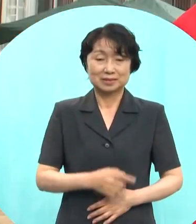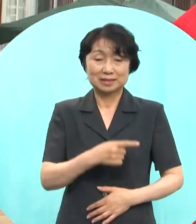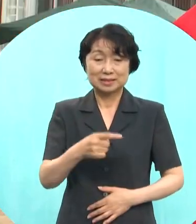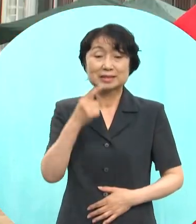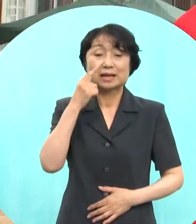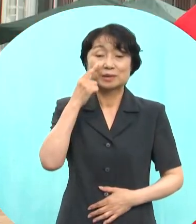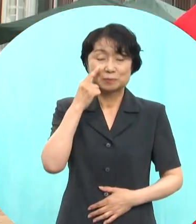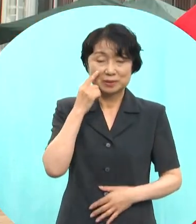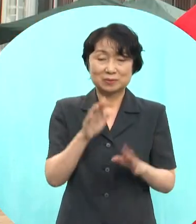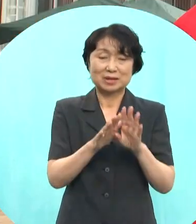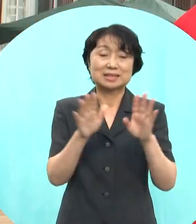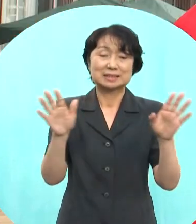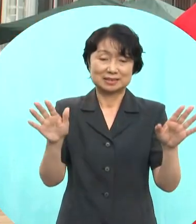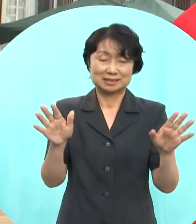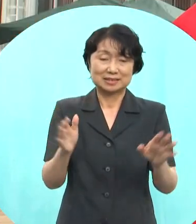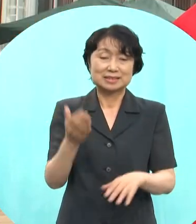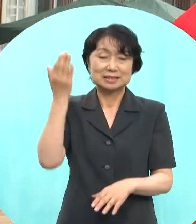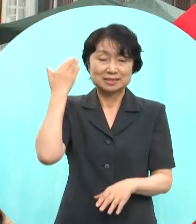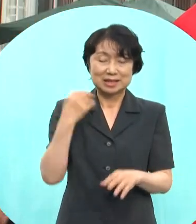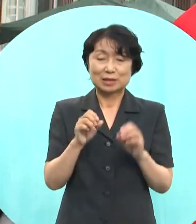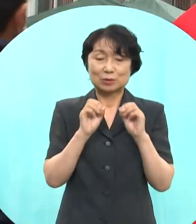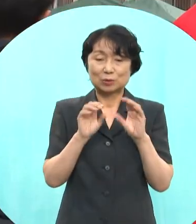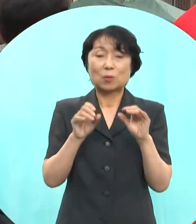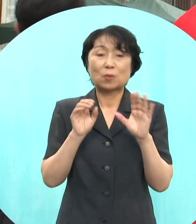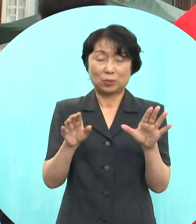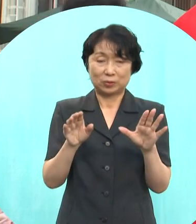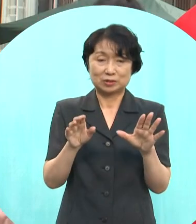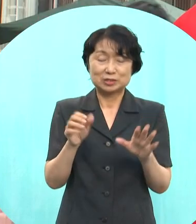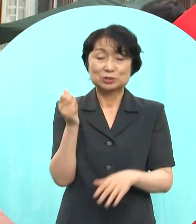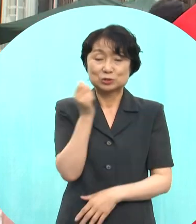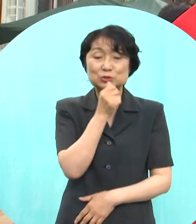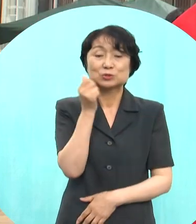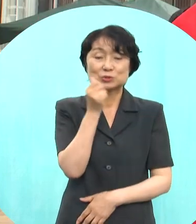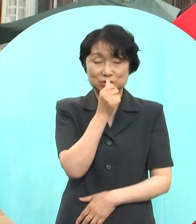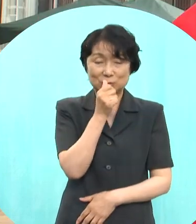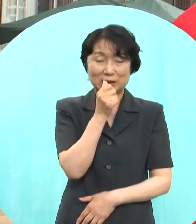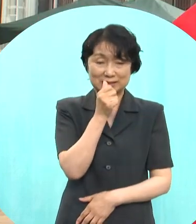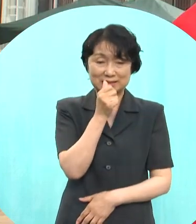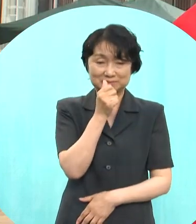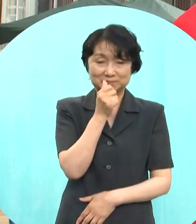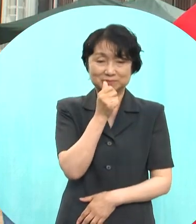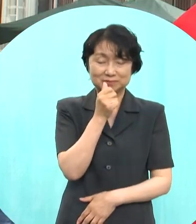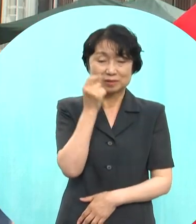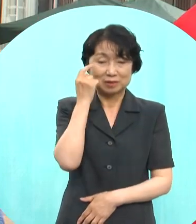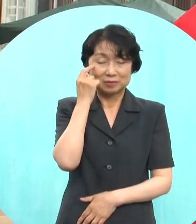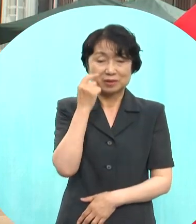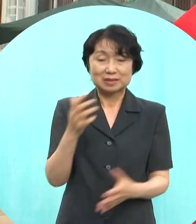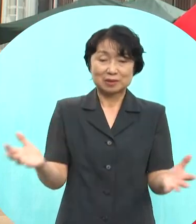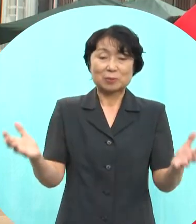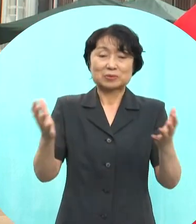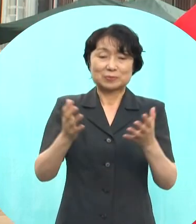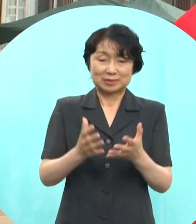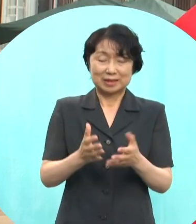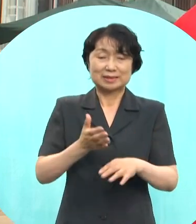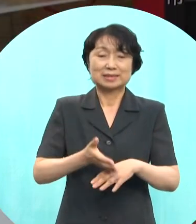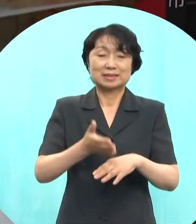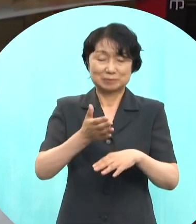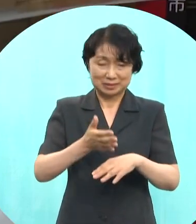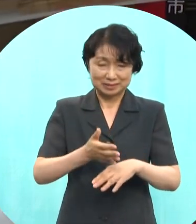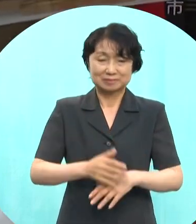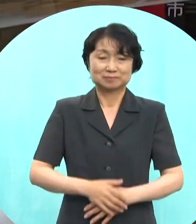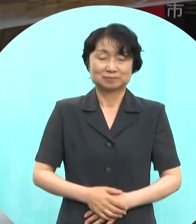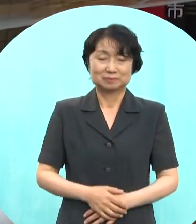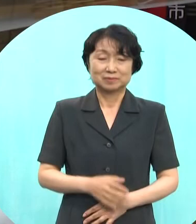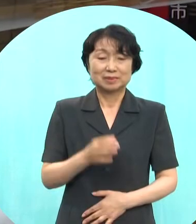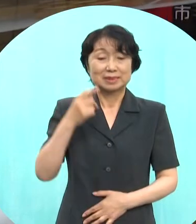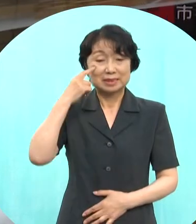まず第1回目ではありましたけれども、まあ、事前 の、 広告とか周知のおかげでですね、思った以上にお客様がいらしていただきまして玉